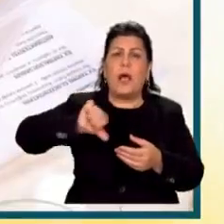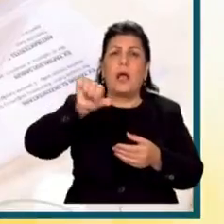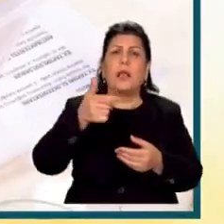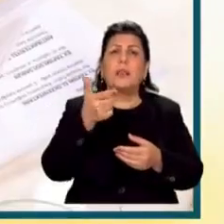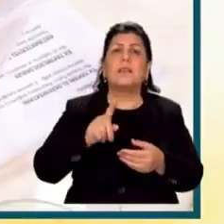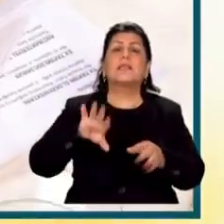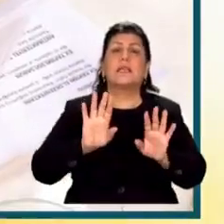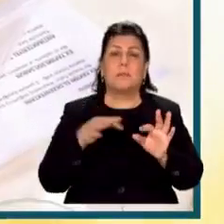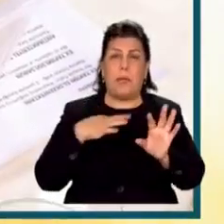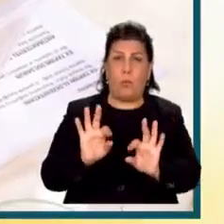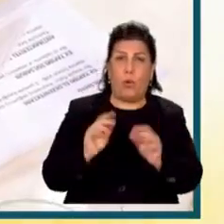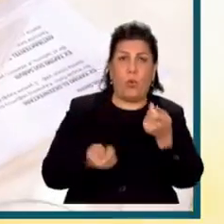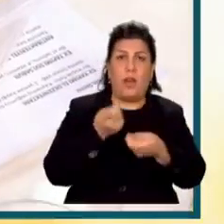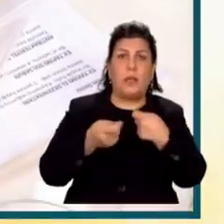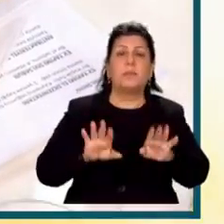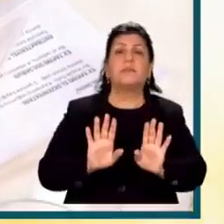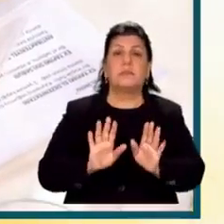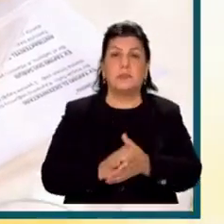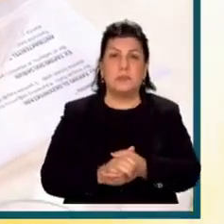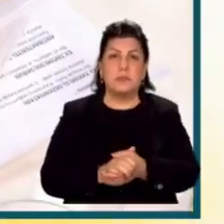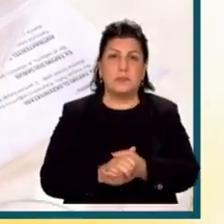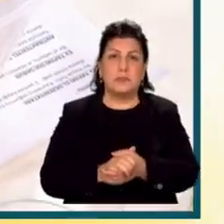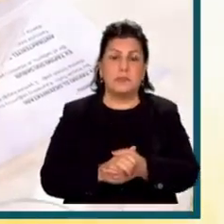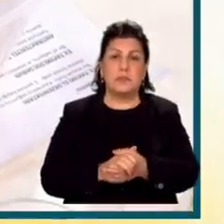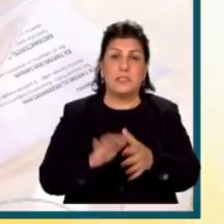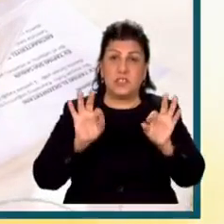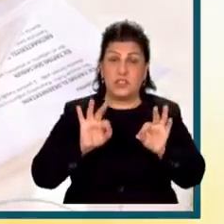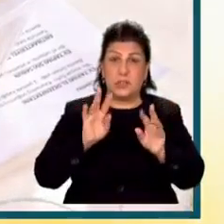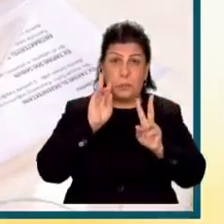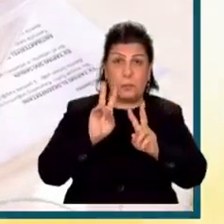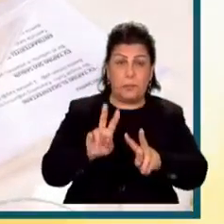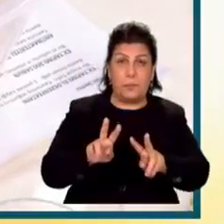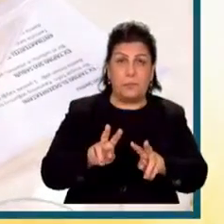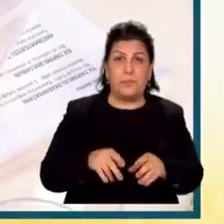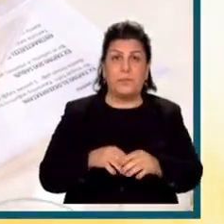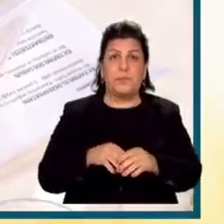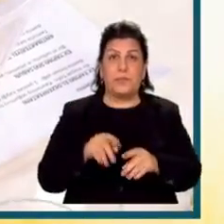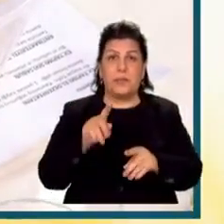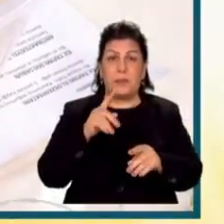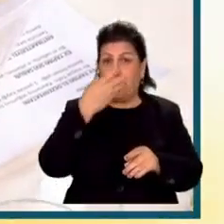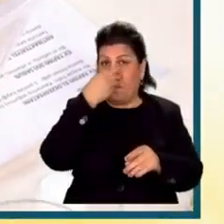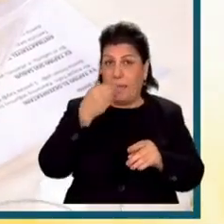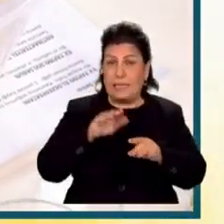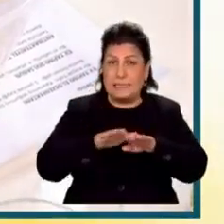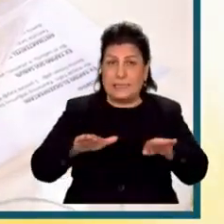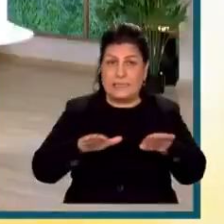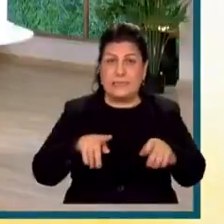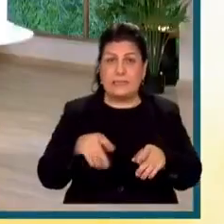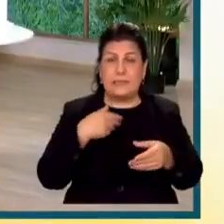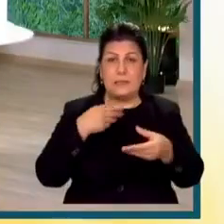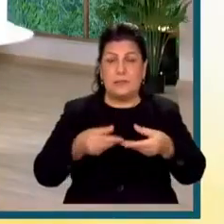biz bunu haliyle kullanmayacağız zaten kimse bunu Bu haliyle kullanmayacak Tamam şimdi muamele Yaptığımız bu bezi